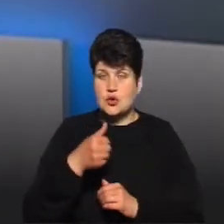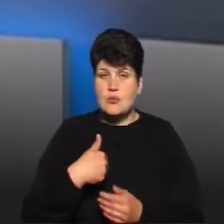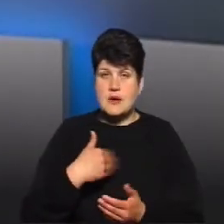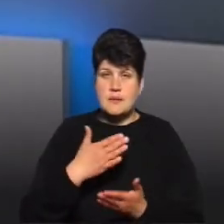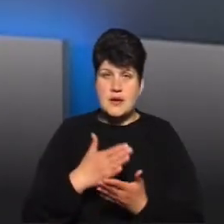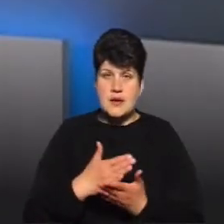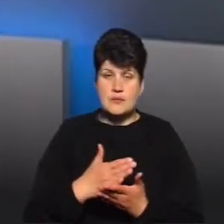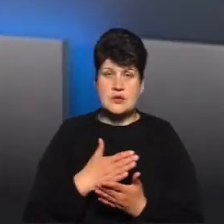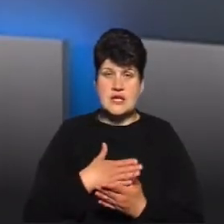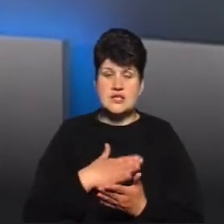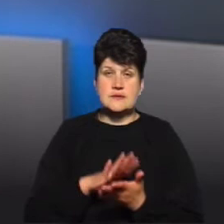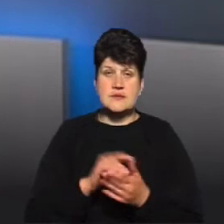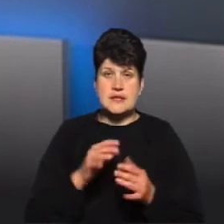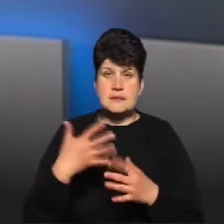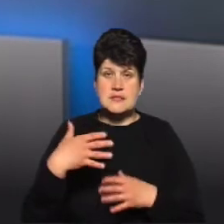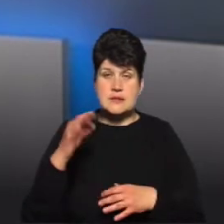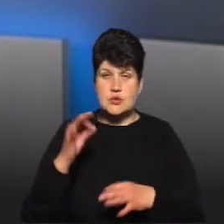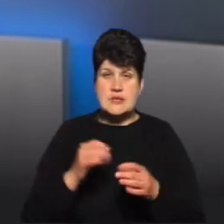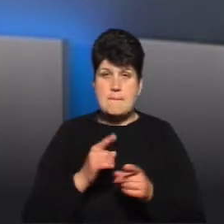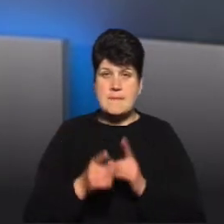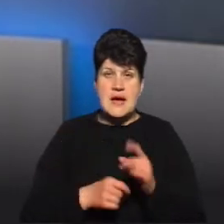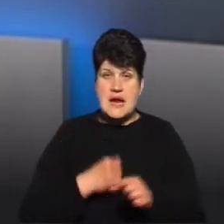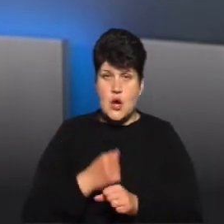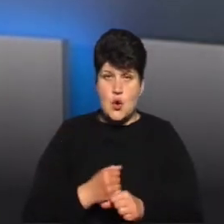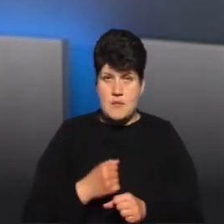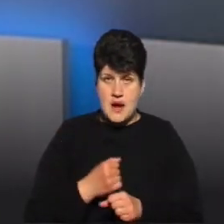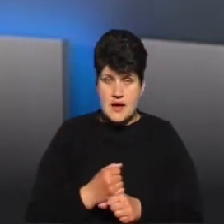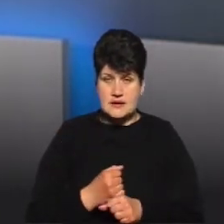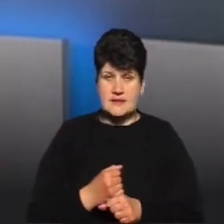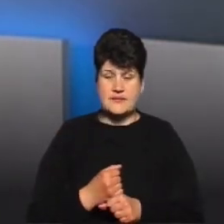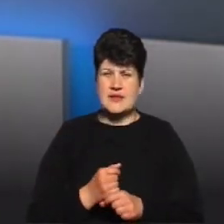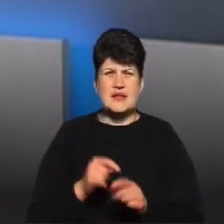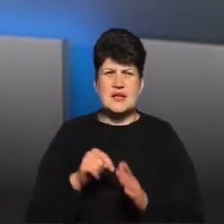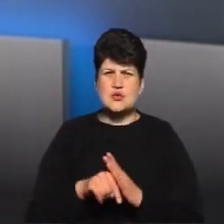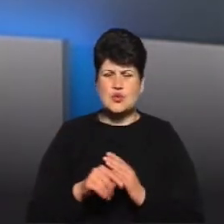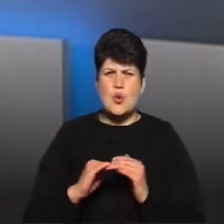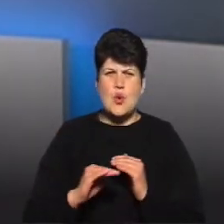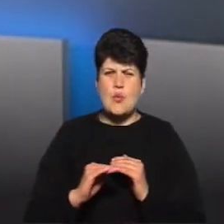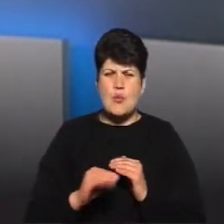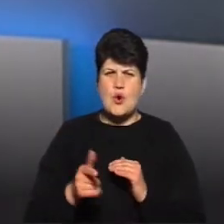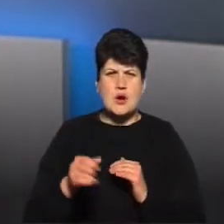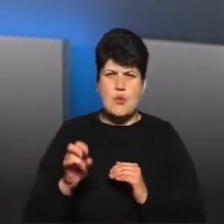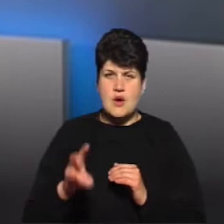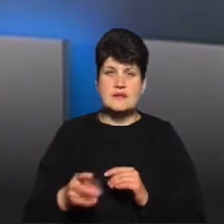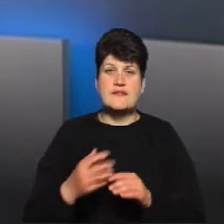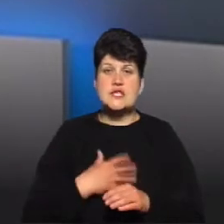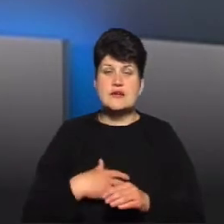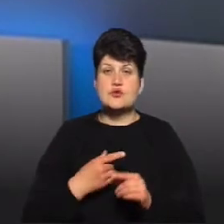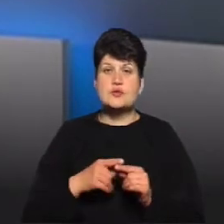відходи на 50% переробляти. Тобто навіть не так суть в полігонах, але таке все-таки важливо, щоб ці сміттєзвалища